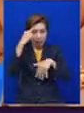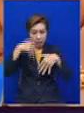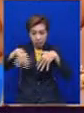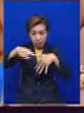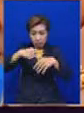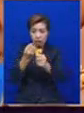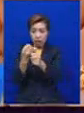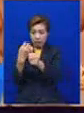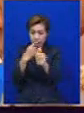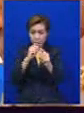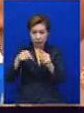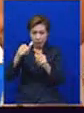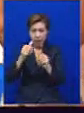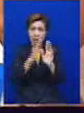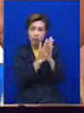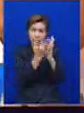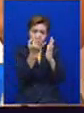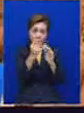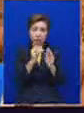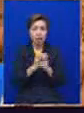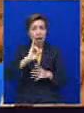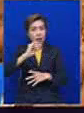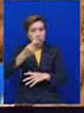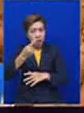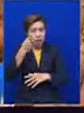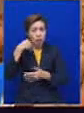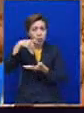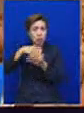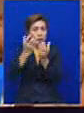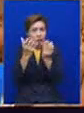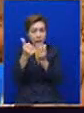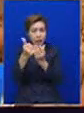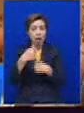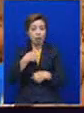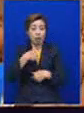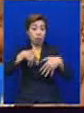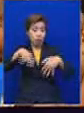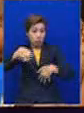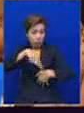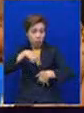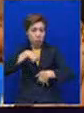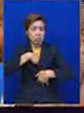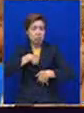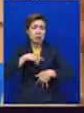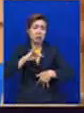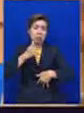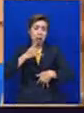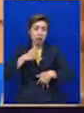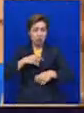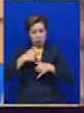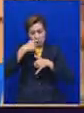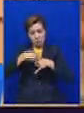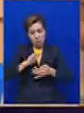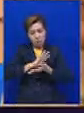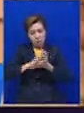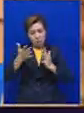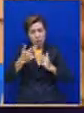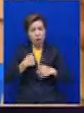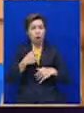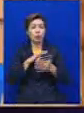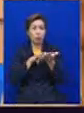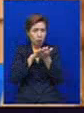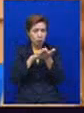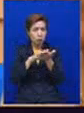ทุกช่องทางทั้งโซเชียลมีเดียและศูนย์ดำรงธรรมพร้อมขอโทษประชาชนที่บางครั้งอาจจะทำกิริยาไม่เหมาะสมเพราะน้อยใ